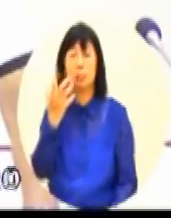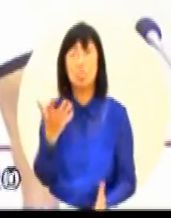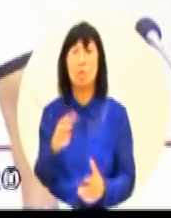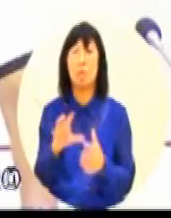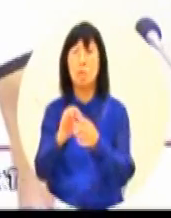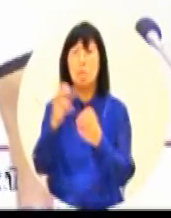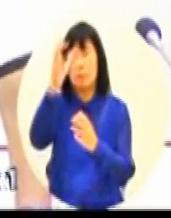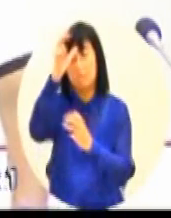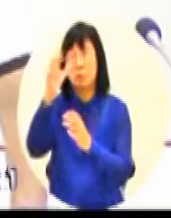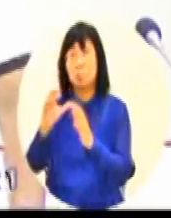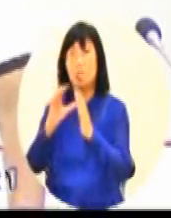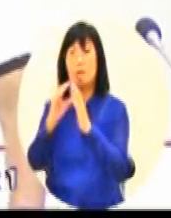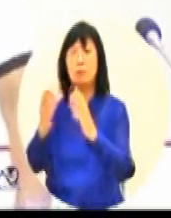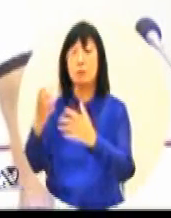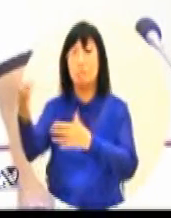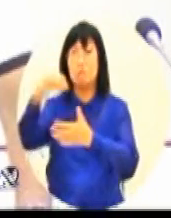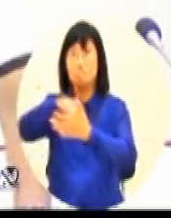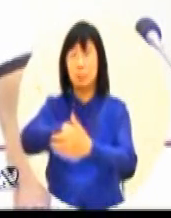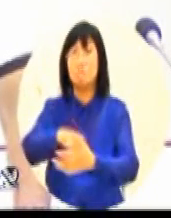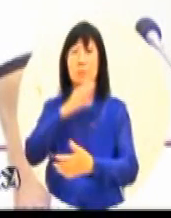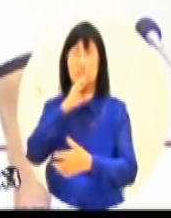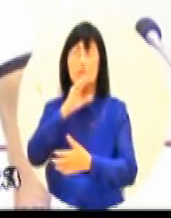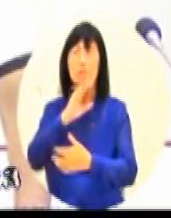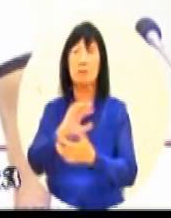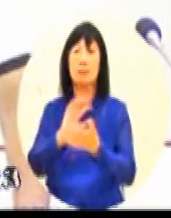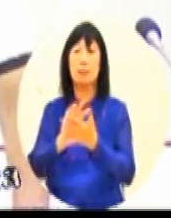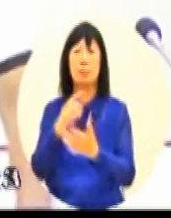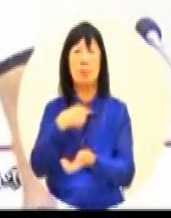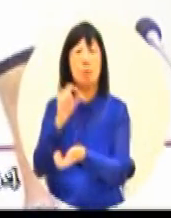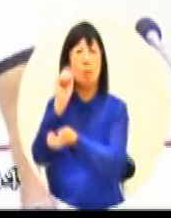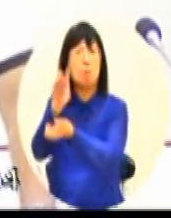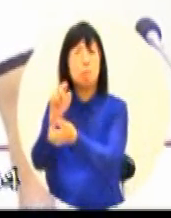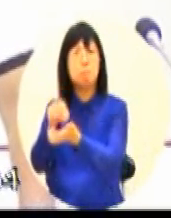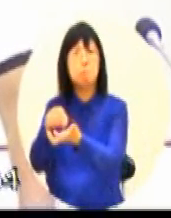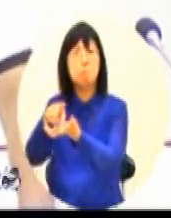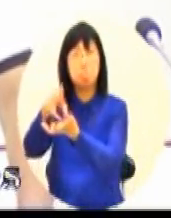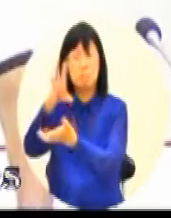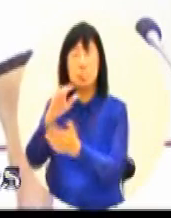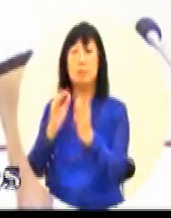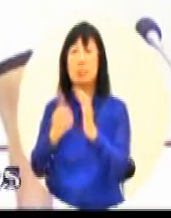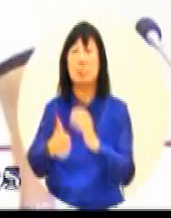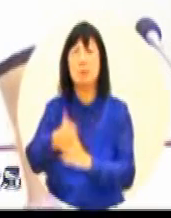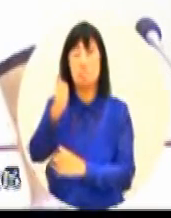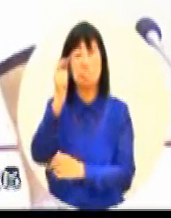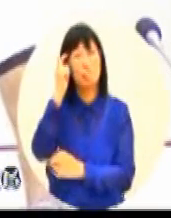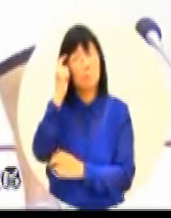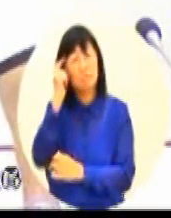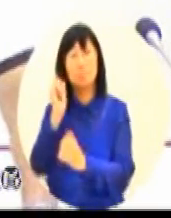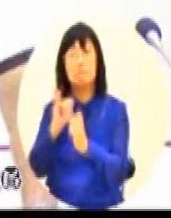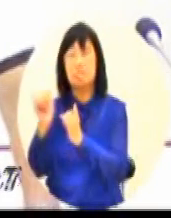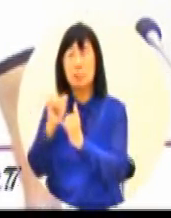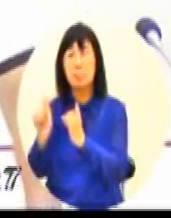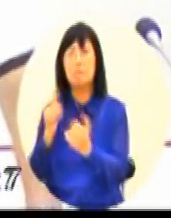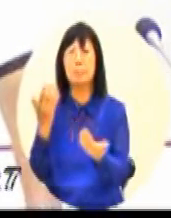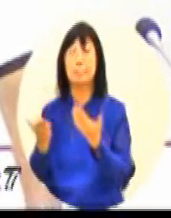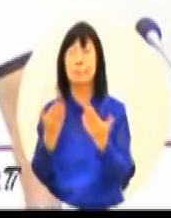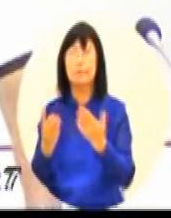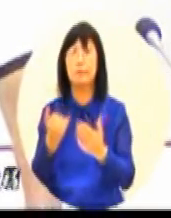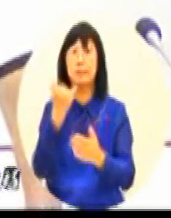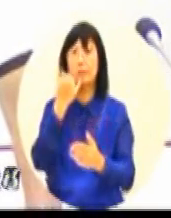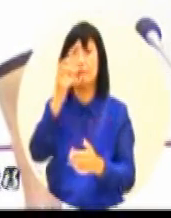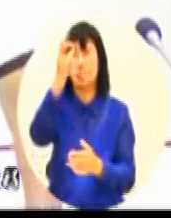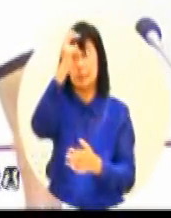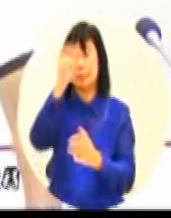归在里面，经本席啊多次的建议，咱的市长善解民意，甲咱的警察